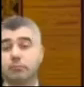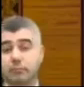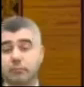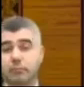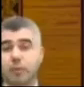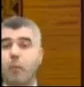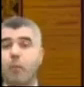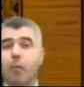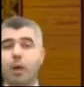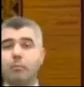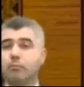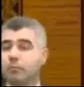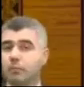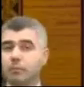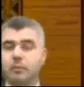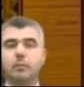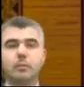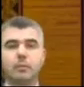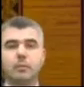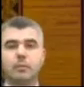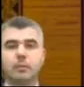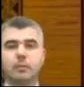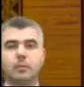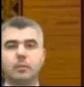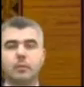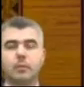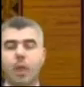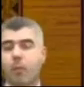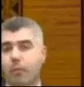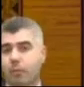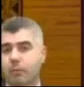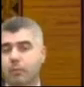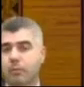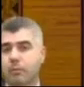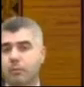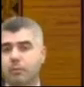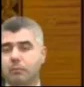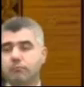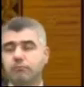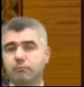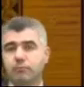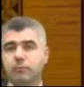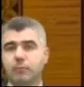في هذا الوقت الذي أتوجه فيه إليكم أدرك